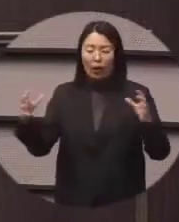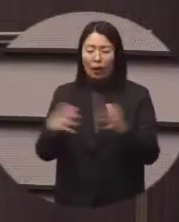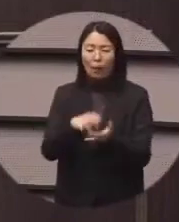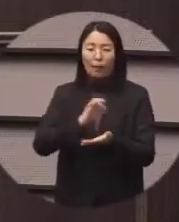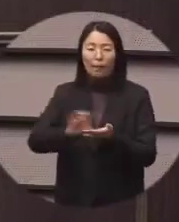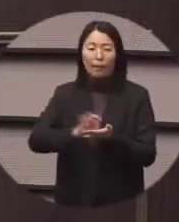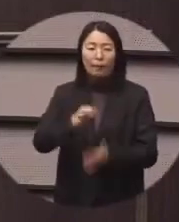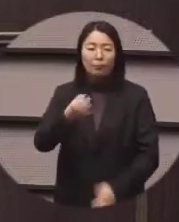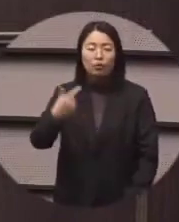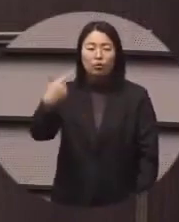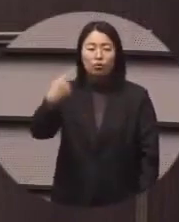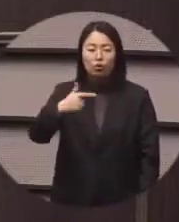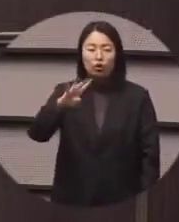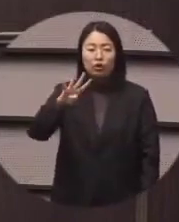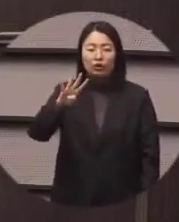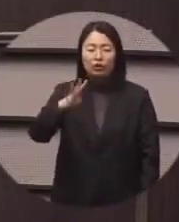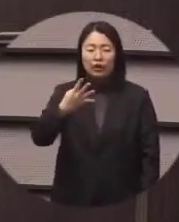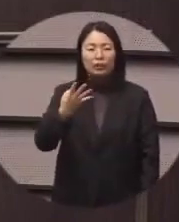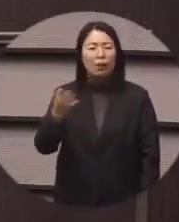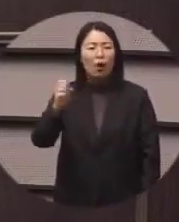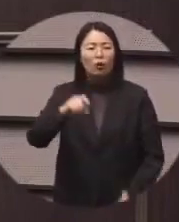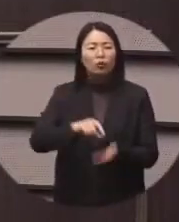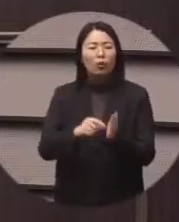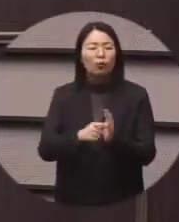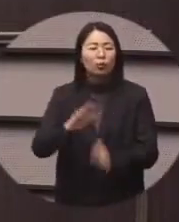6,463억 원에 달하며 그중